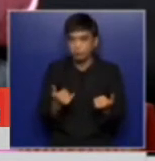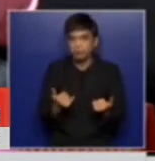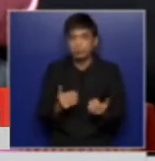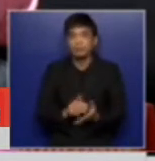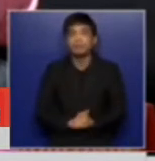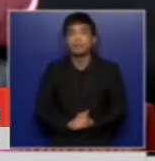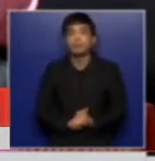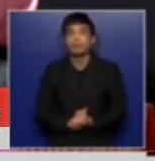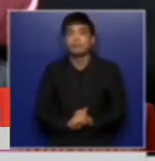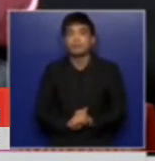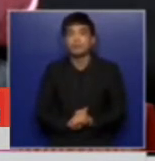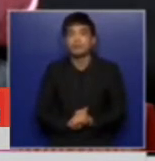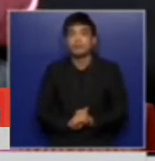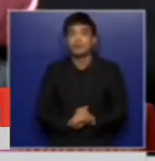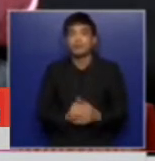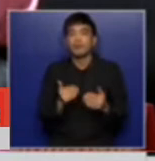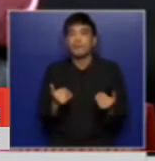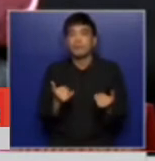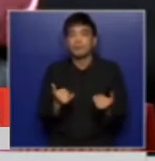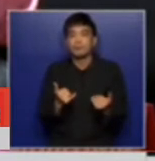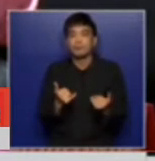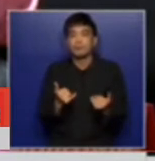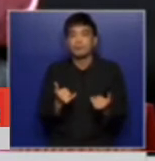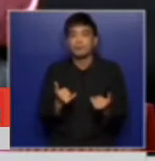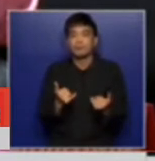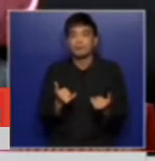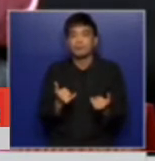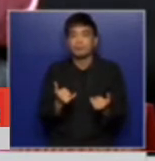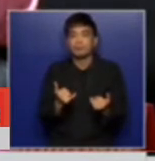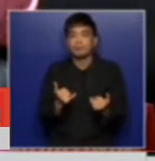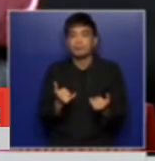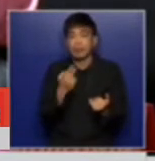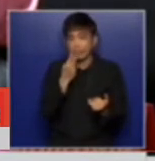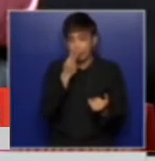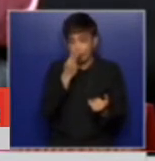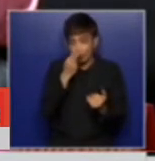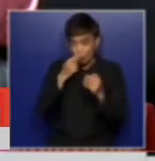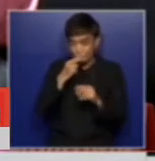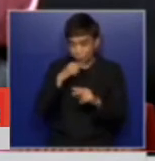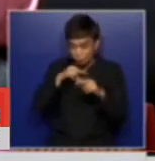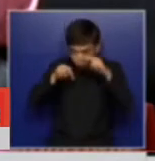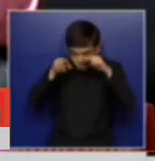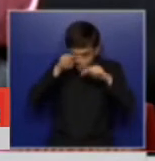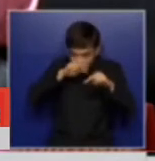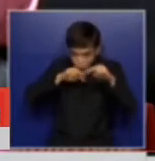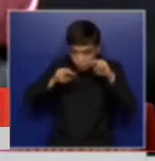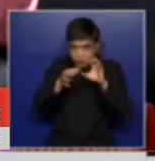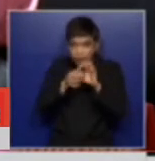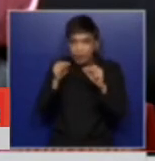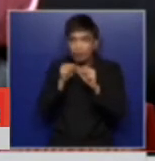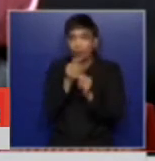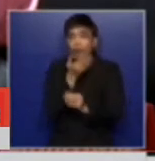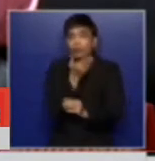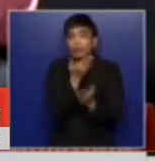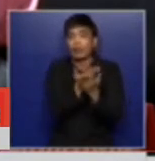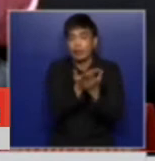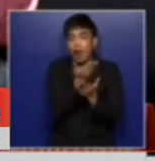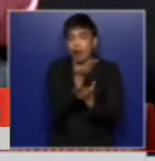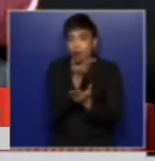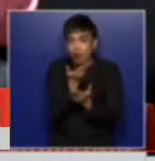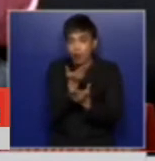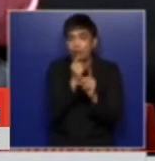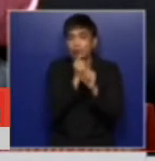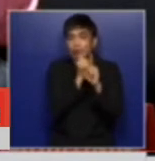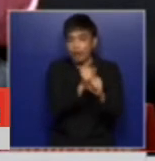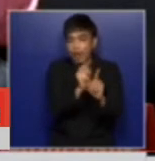มพิจารณาโดยละเอียดนะครับได้เอ็กซเรย์รายละเอียดของการขอใช้จ่ายงบประมาณตามพระราชบัญญัติฉ